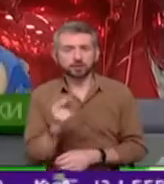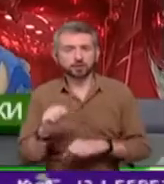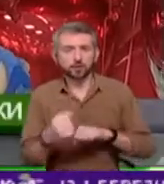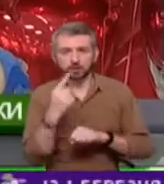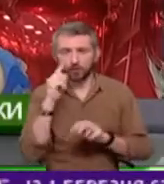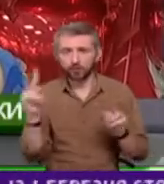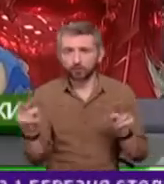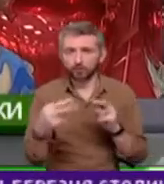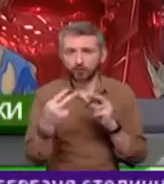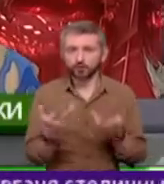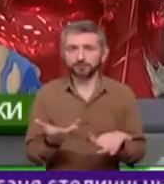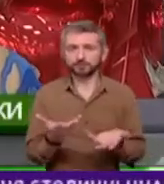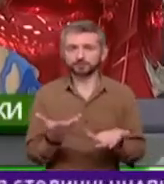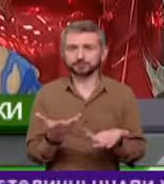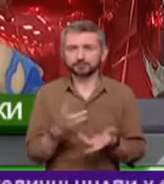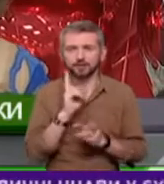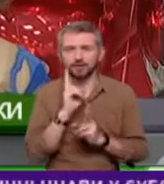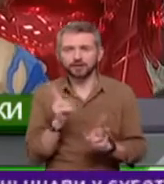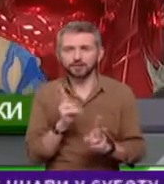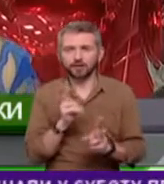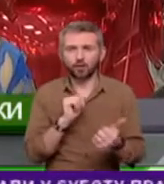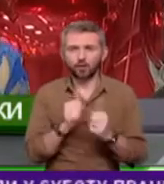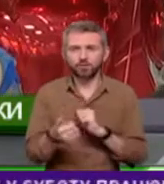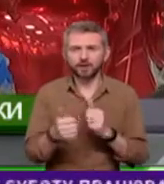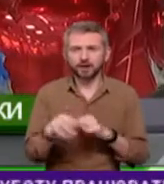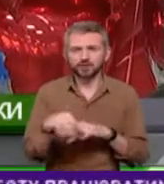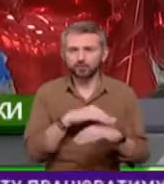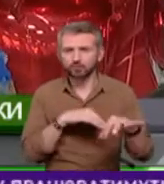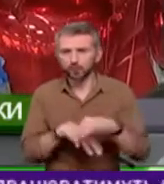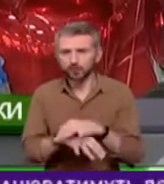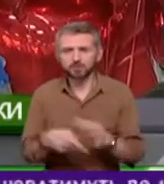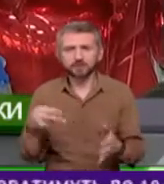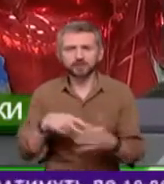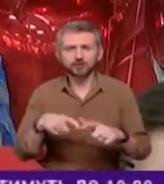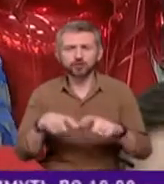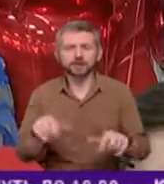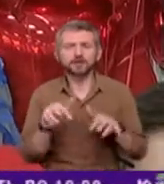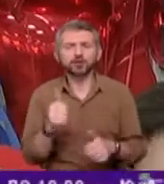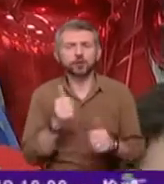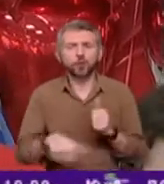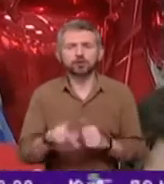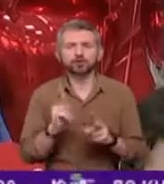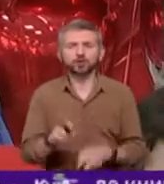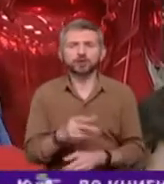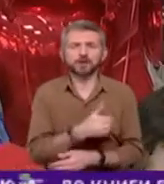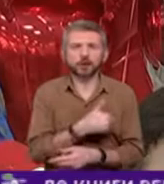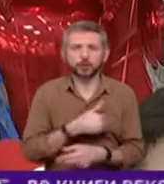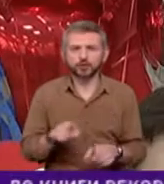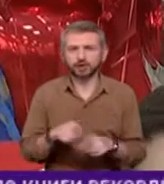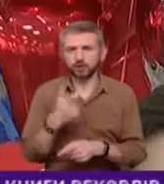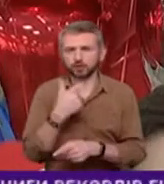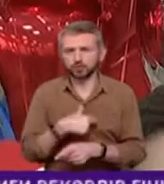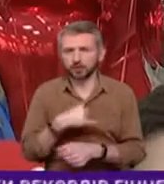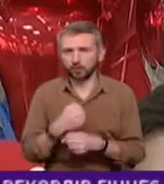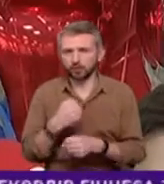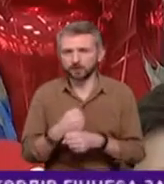в очі, не знаю, обмінялися ручками, стали на рушник. Це вже діло кожного. Хто як захоче, так собі, так собі.